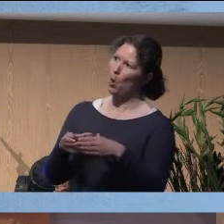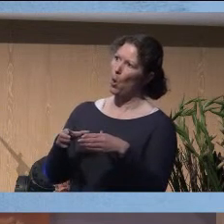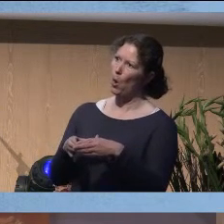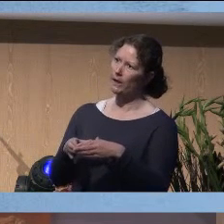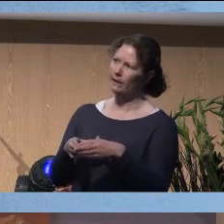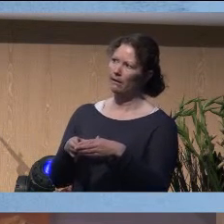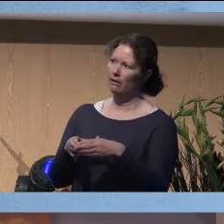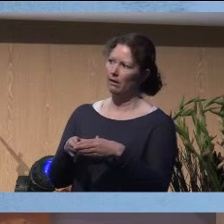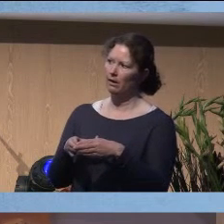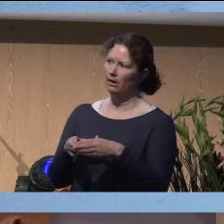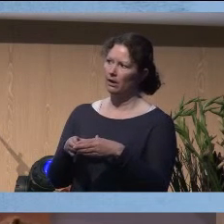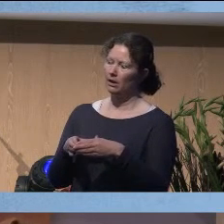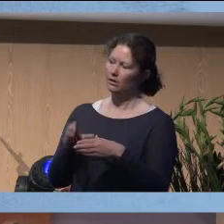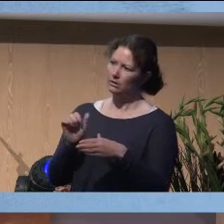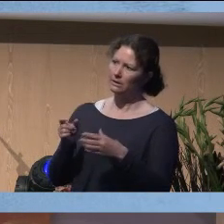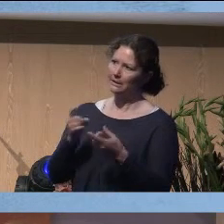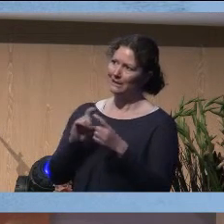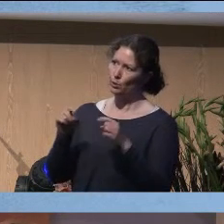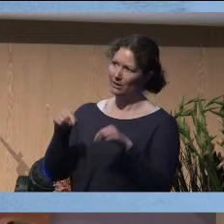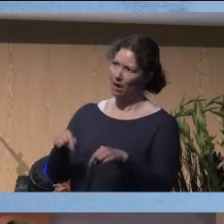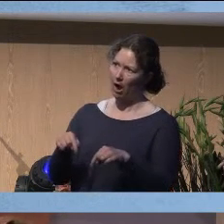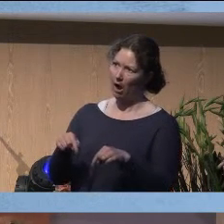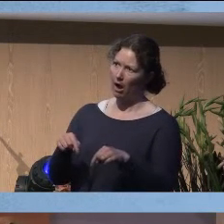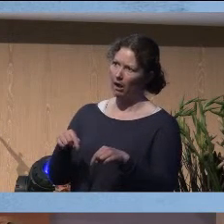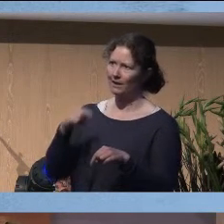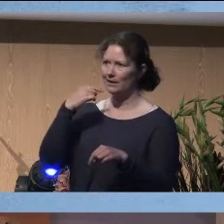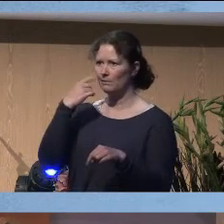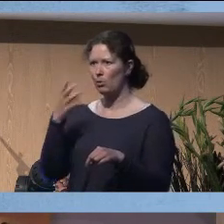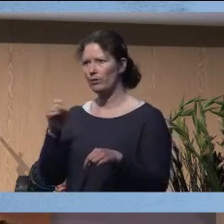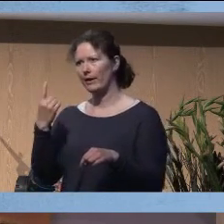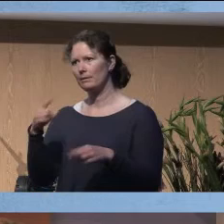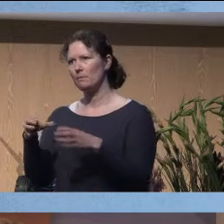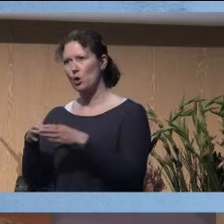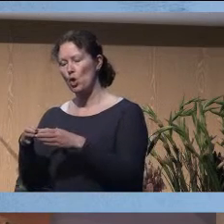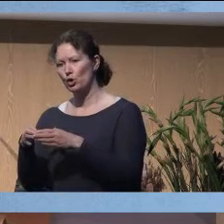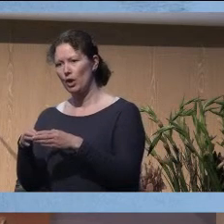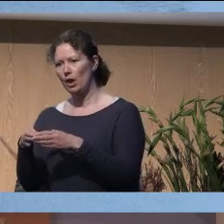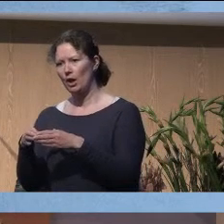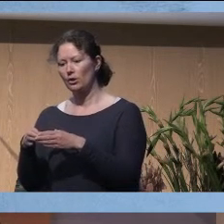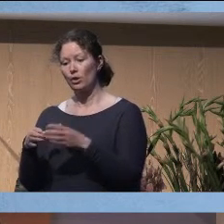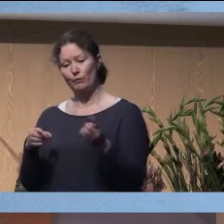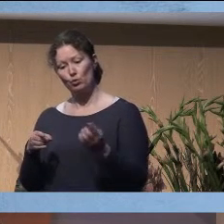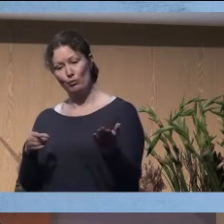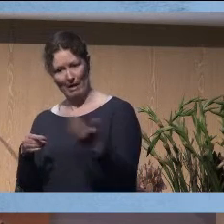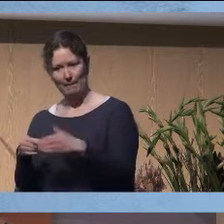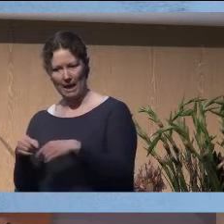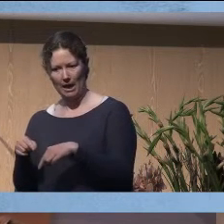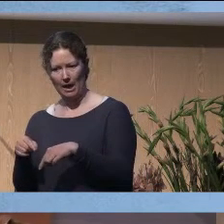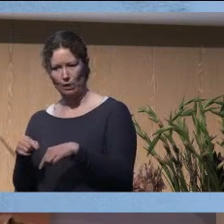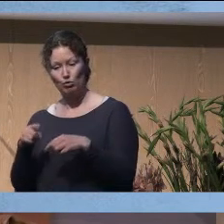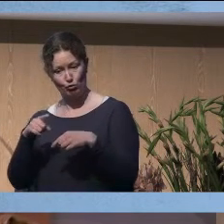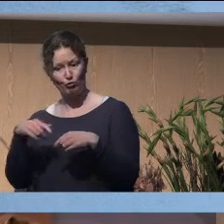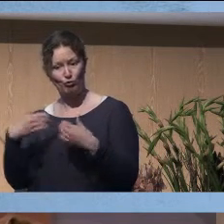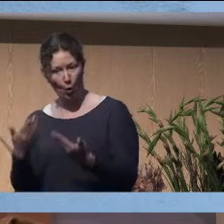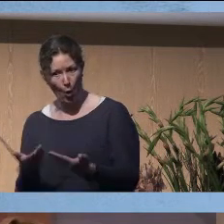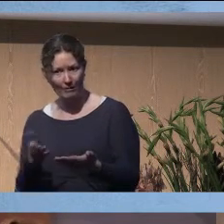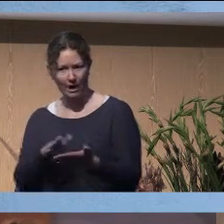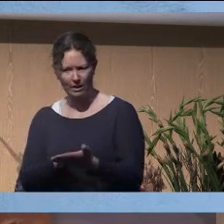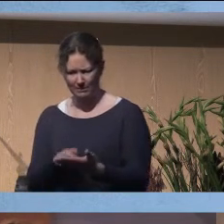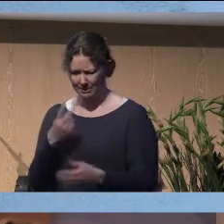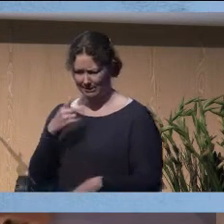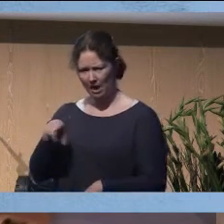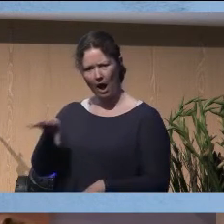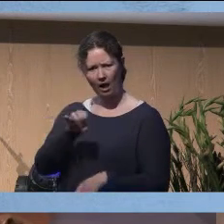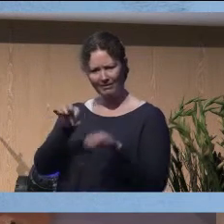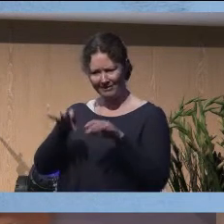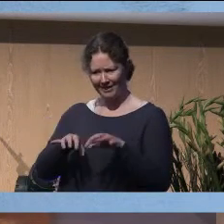og diskutere det i dag, og i morgen så tar vi et møte til, og da får du være med. Får være med. Se alle tekstene